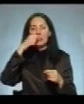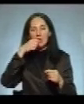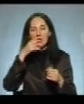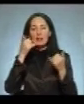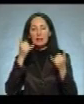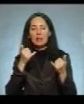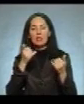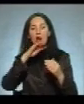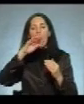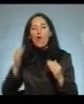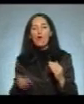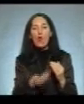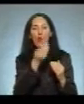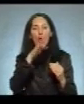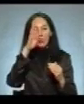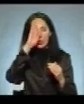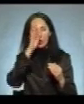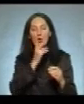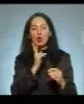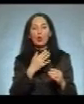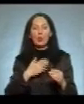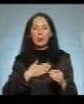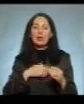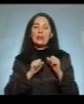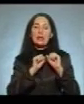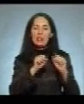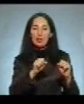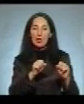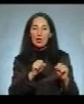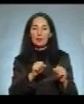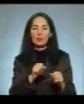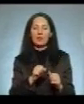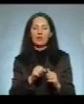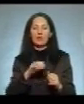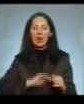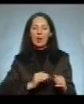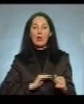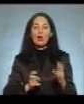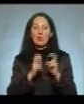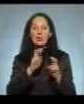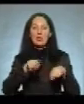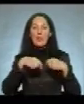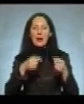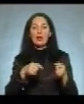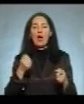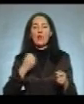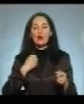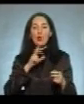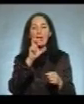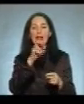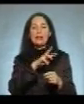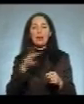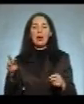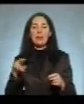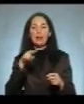зараз в окопі той, хто нас захищає. Приватний підприємець Михайло Бегман передав військовим 300 метрів поліетиленової плівки для